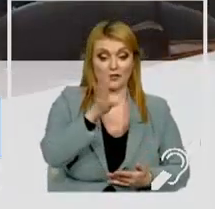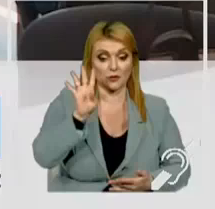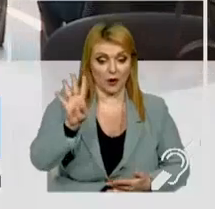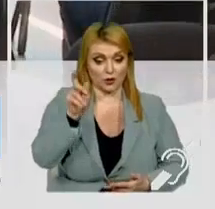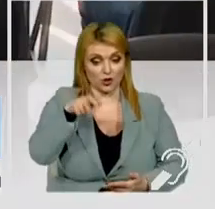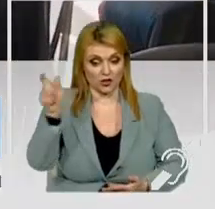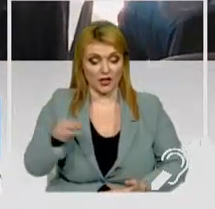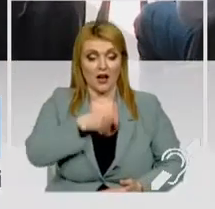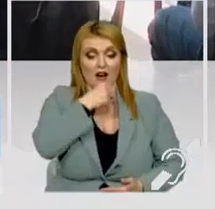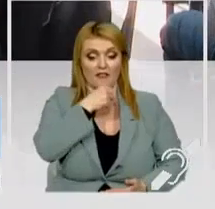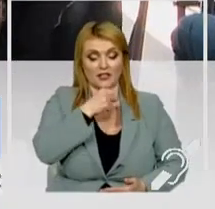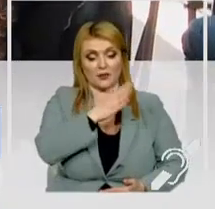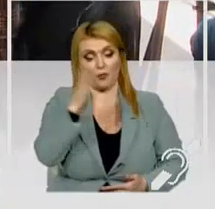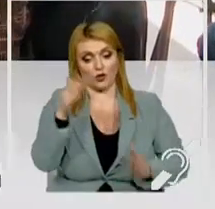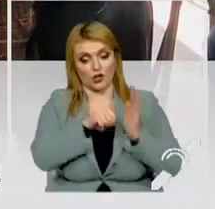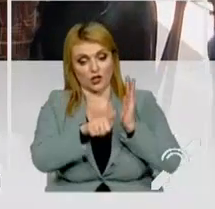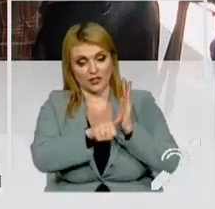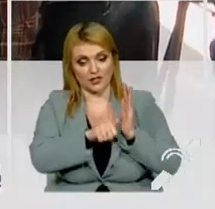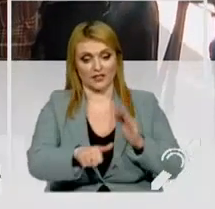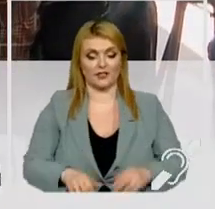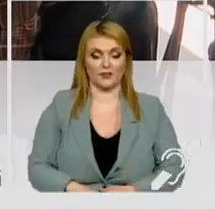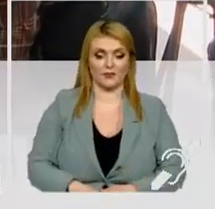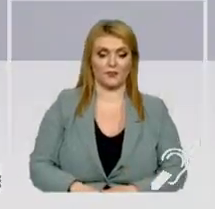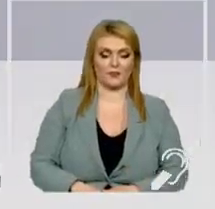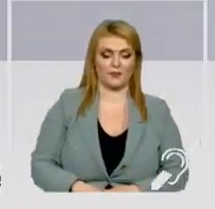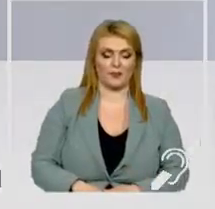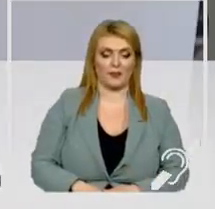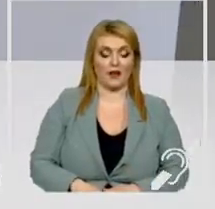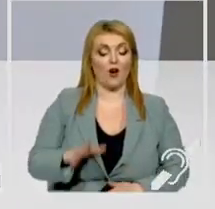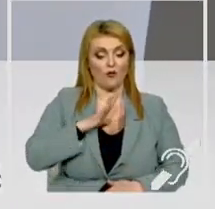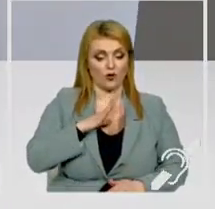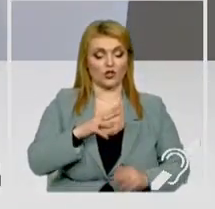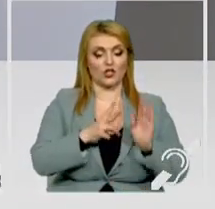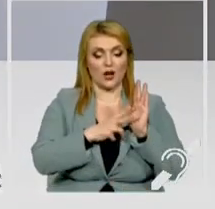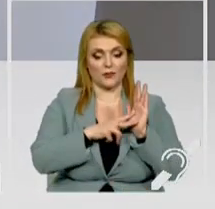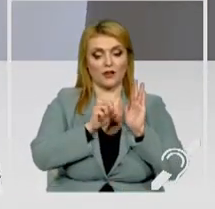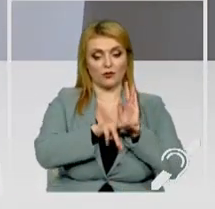vârstele de peste 60 de ani. Printre aceștia sunt și 7 refugiați din Ucraina.